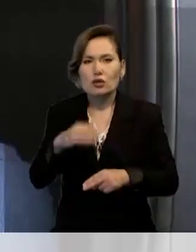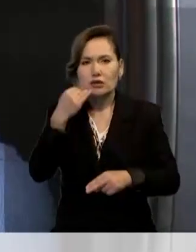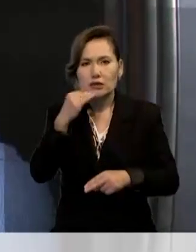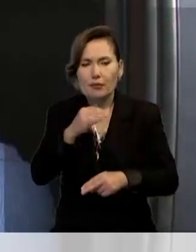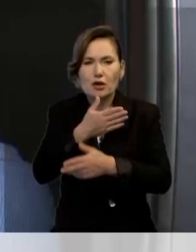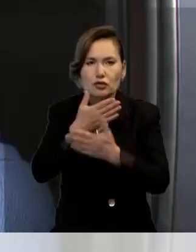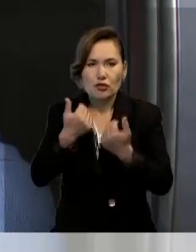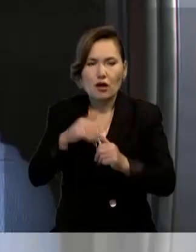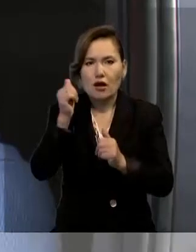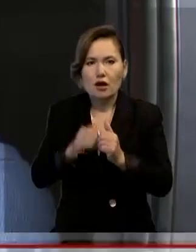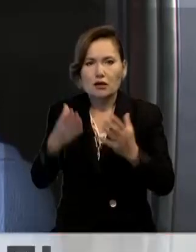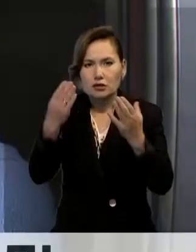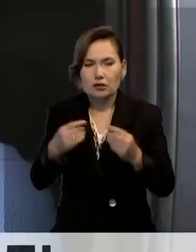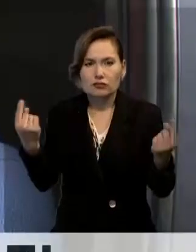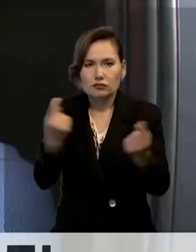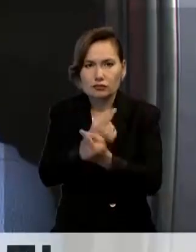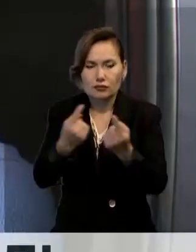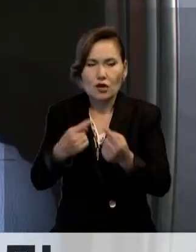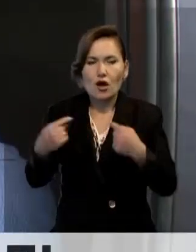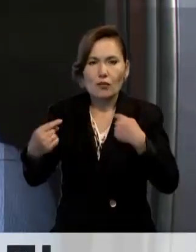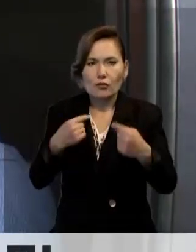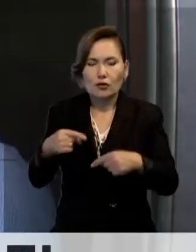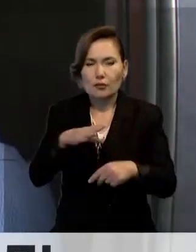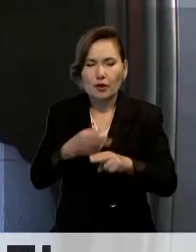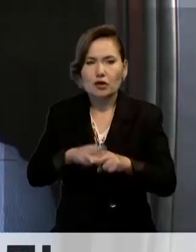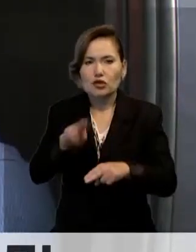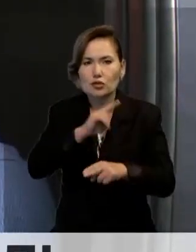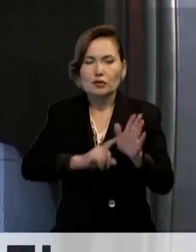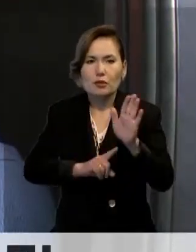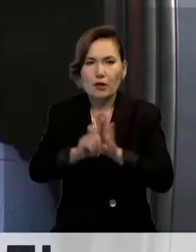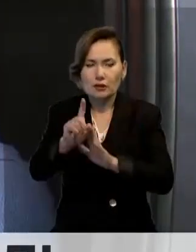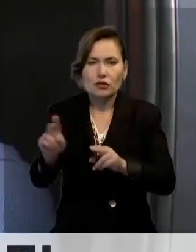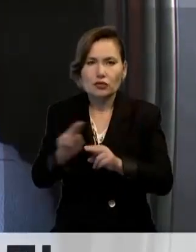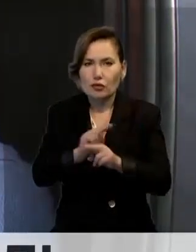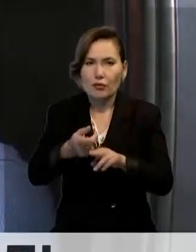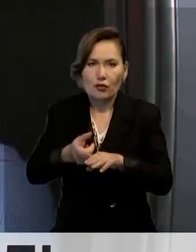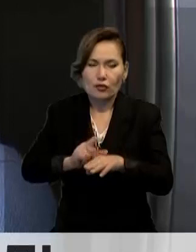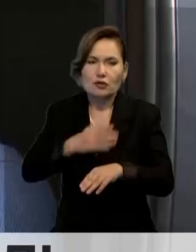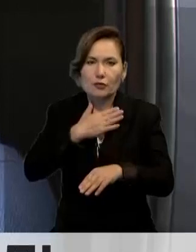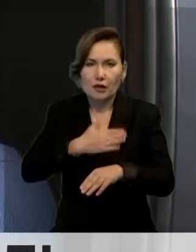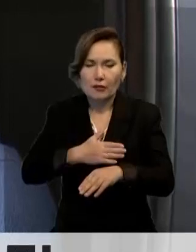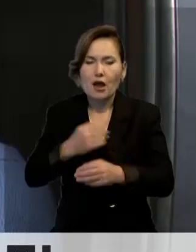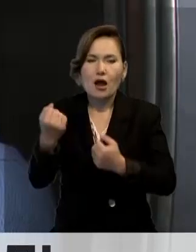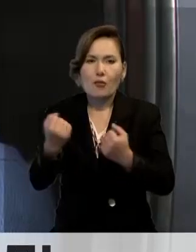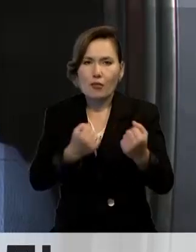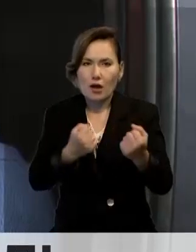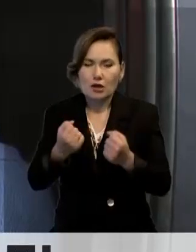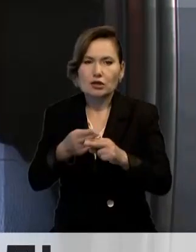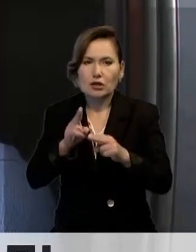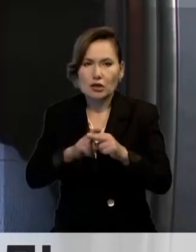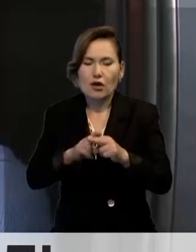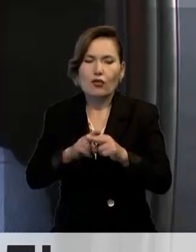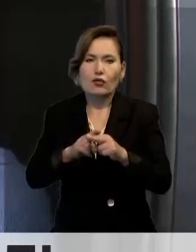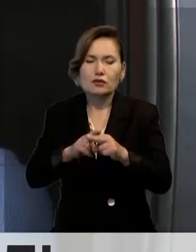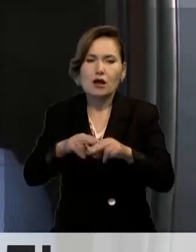жолмен күнде жұмысқа барамыз, келеміз. Енді құдай қаласа жұмыс басталыпты, жөндеу жұмыстары жақсы болып қалатын болды. Машинамыздың да қада ойларын